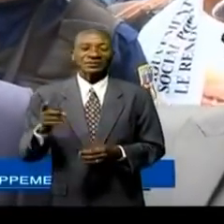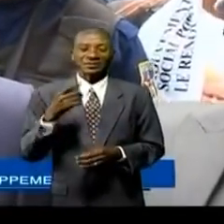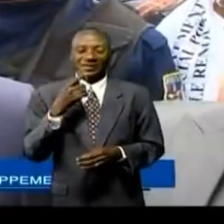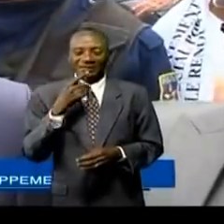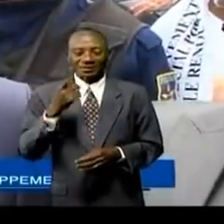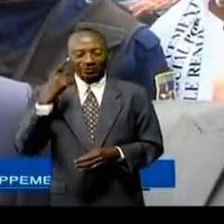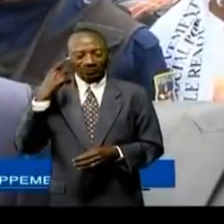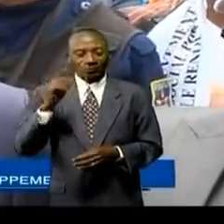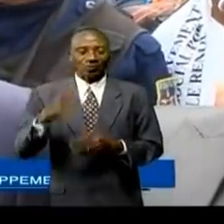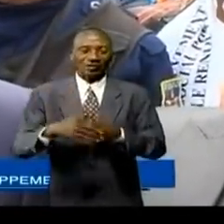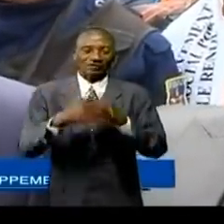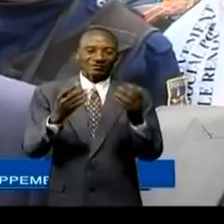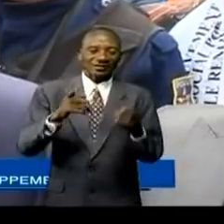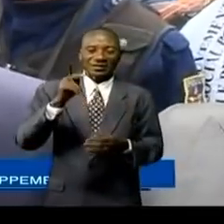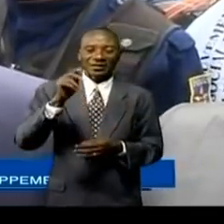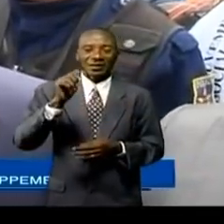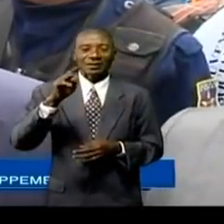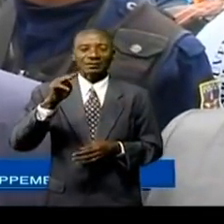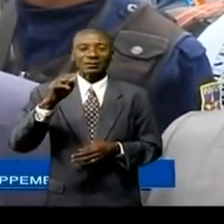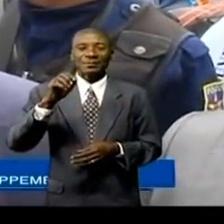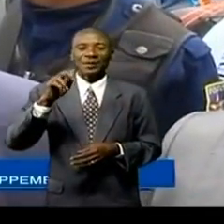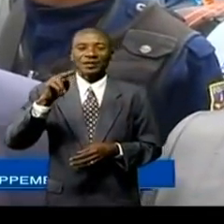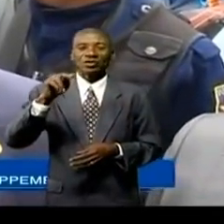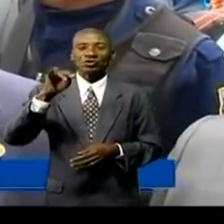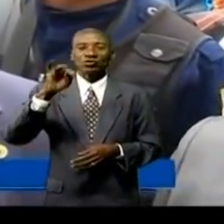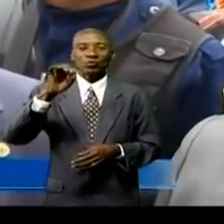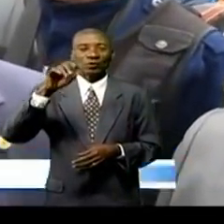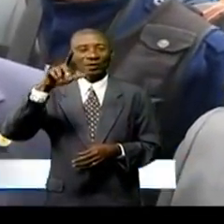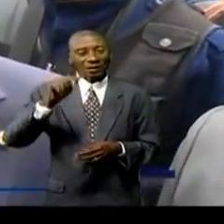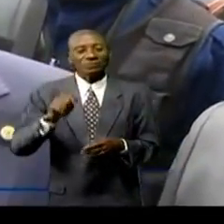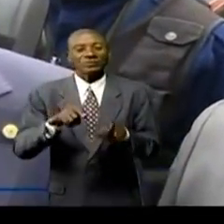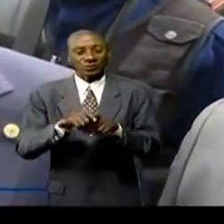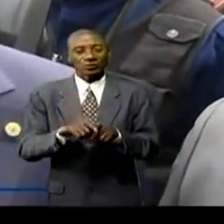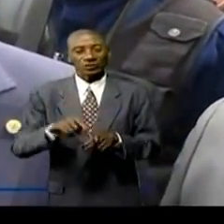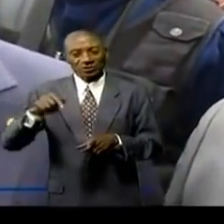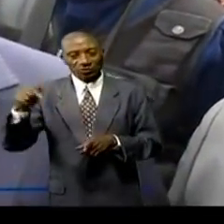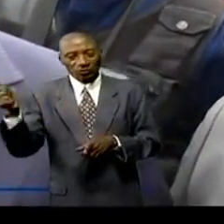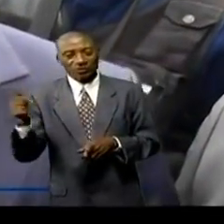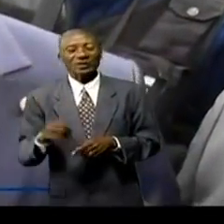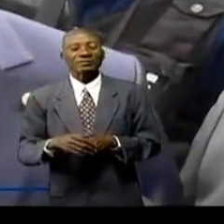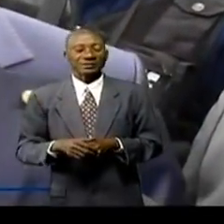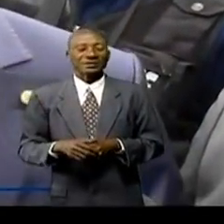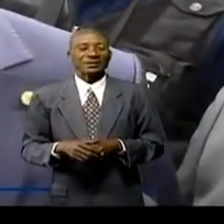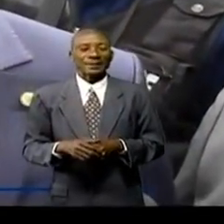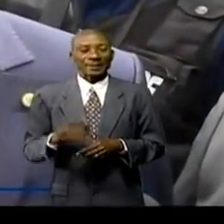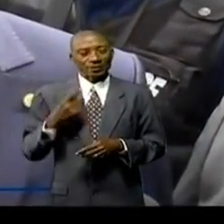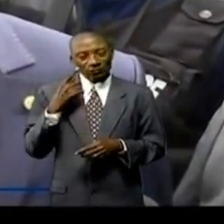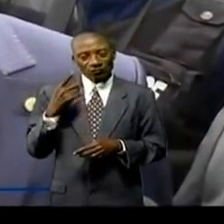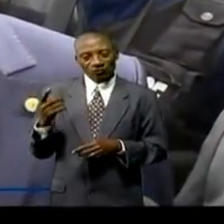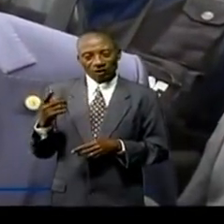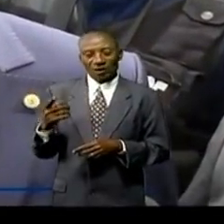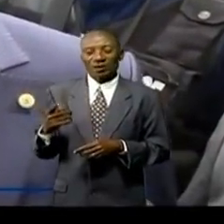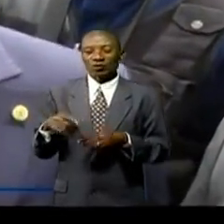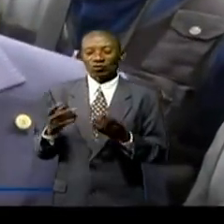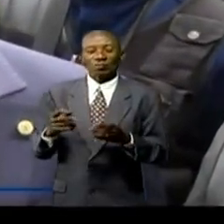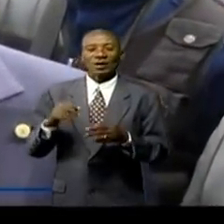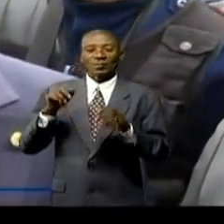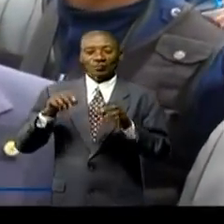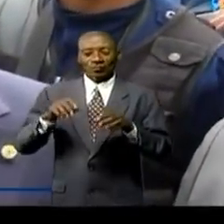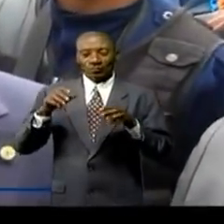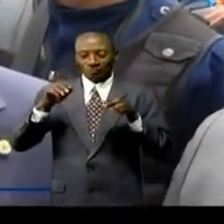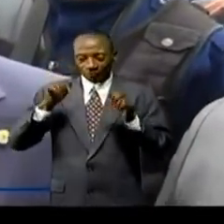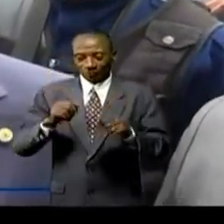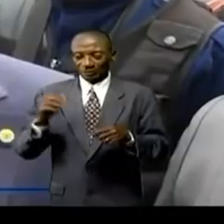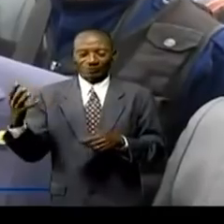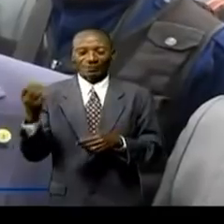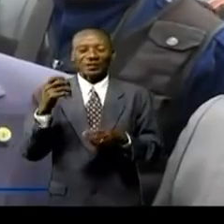un programme alimenter la plaine de la Ruzizi en électricité à partir du captage au niveau de Kamagnola. Et au niveau de